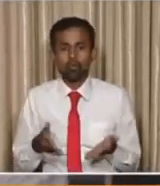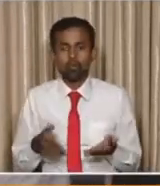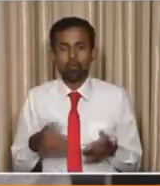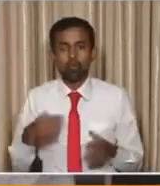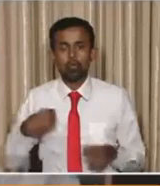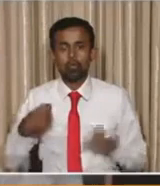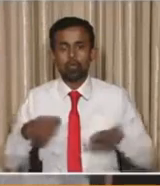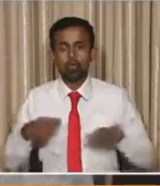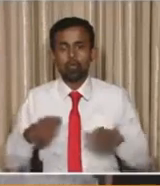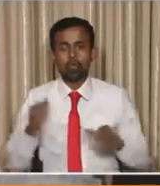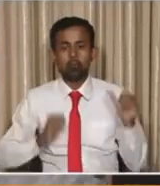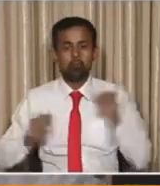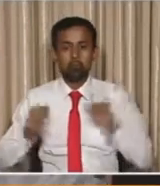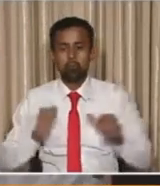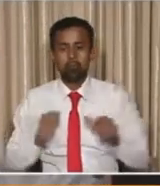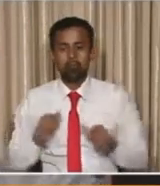තිබුණේ?